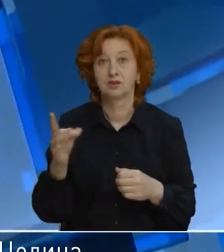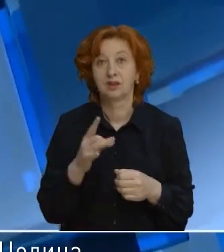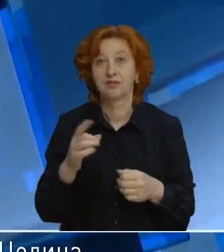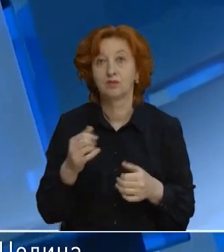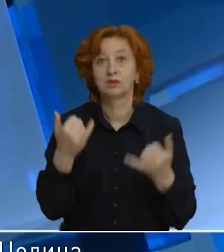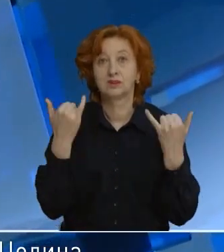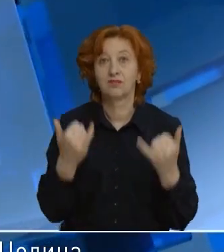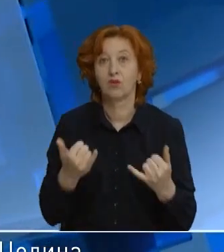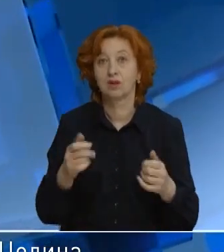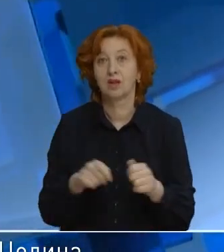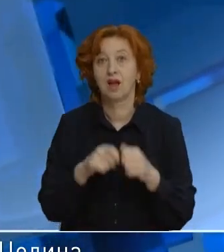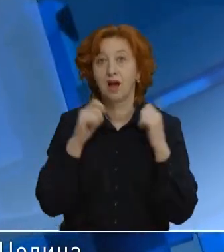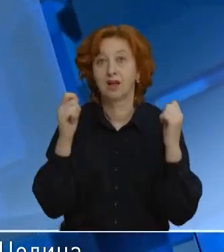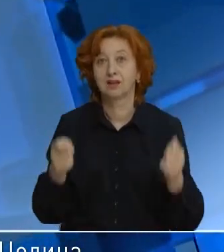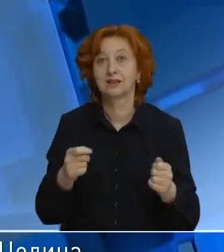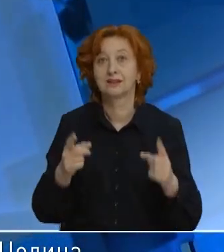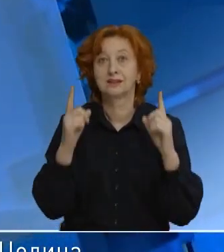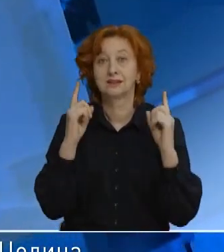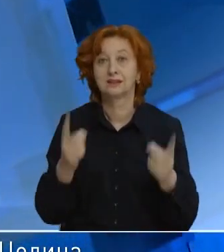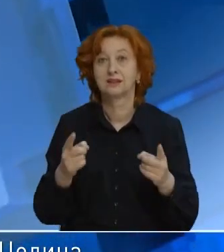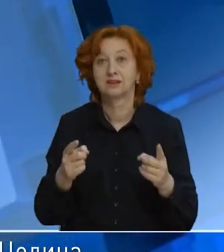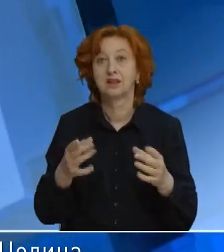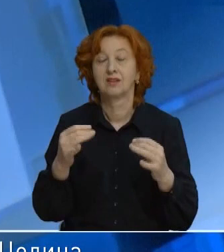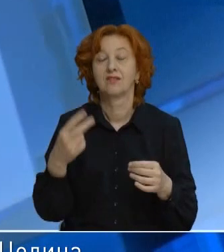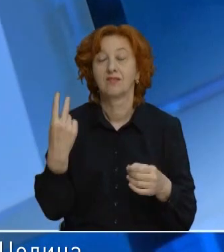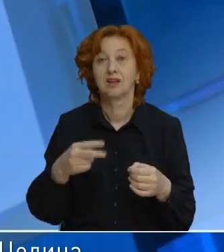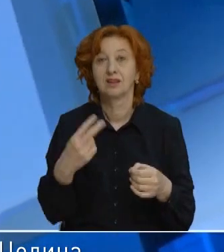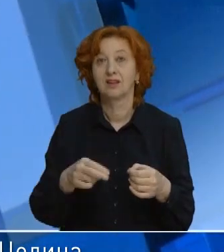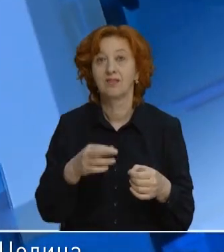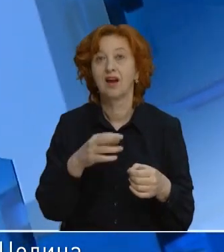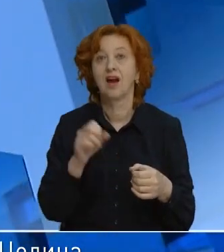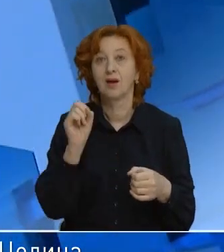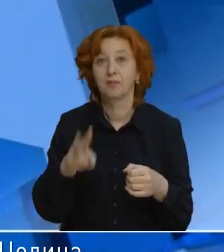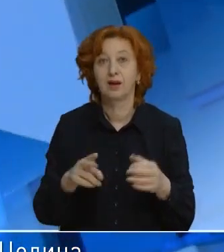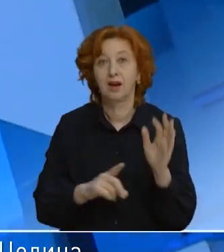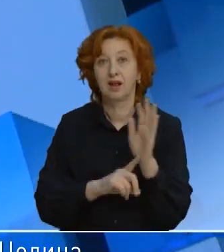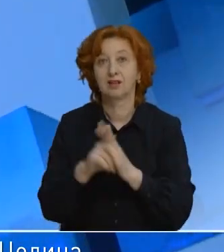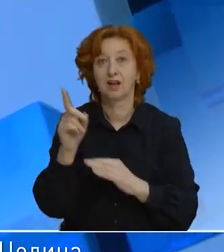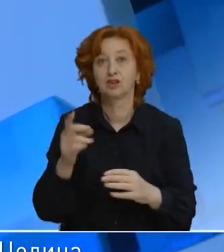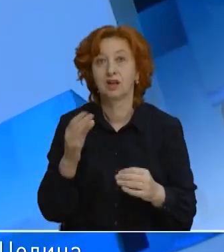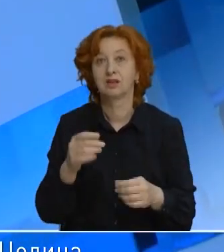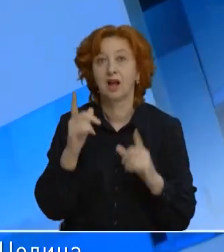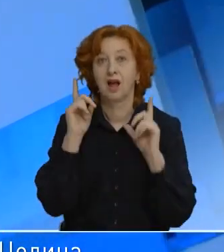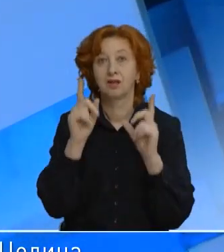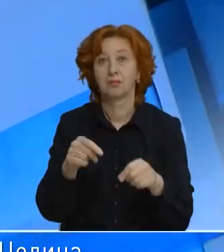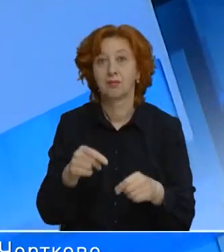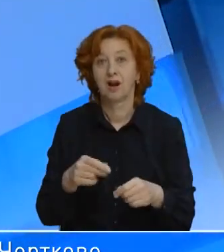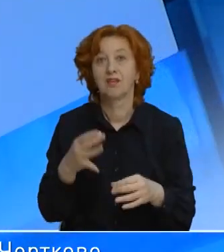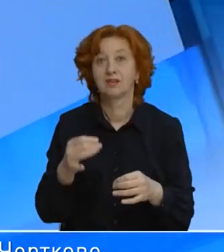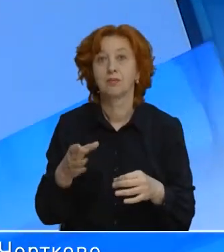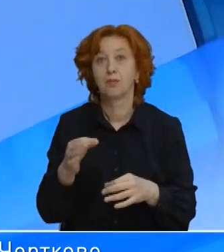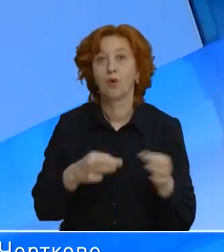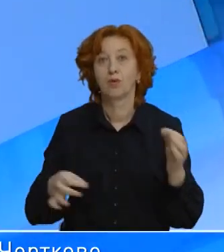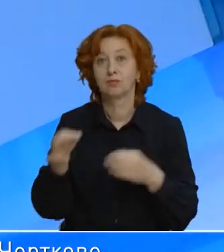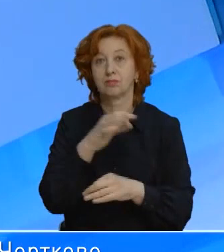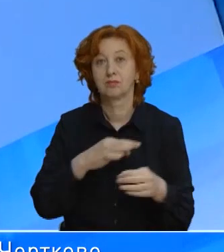Ростов-на-Дону сегодня открывает сезон речного туризма. С 20 апреля от причала станицы Старочеркасская отправляется в плавание четырехпалубный